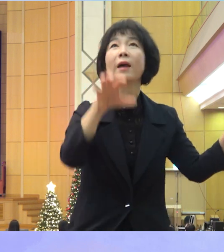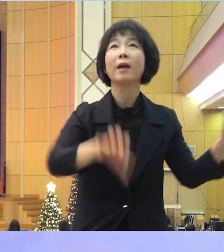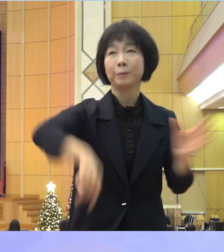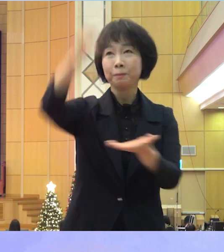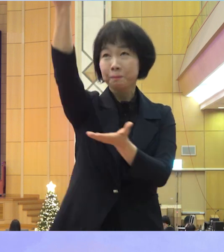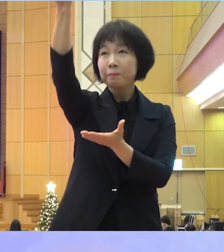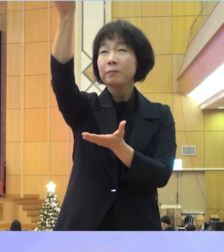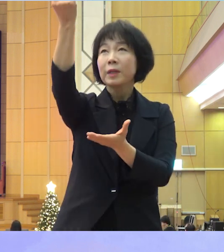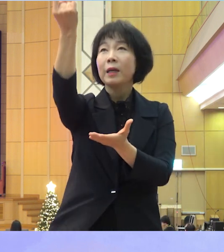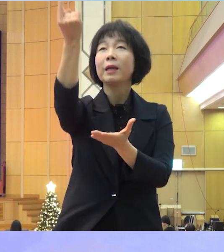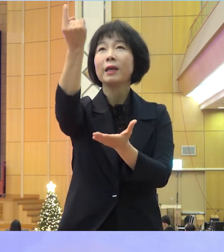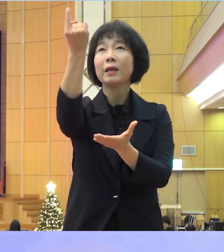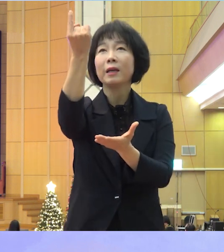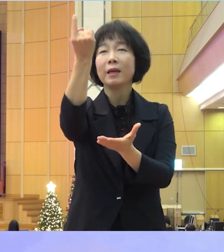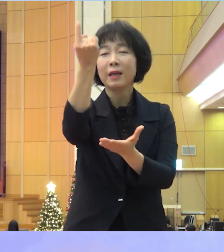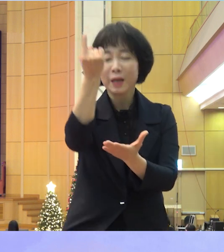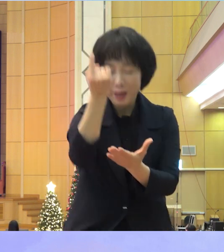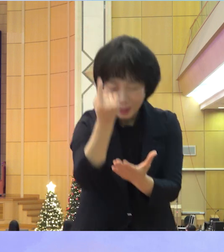이것에